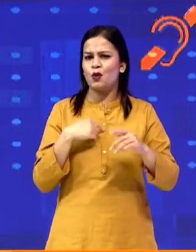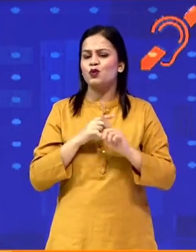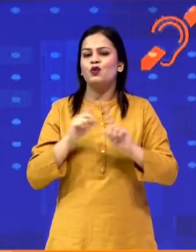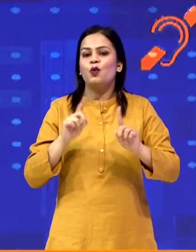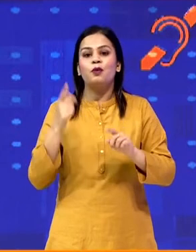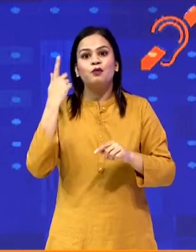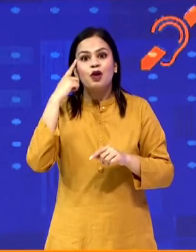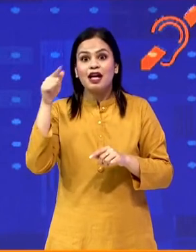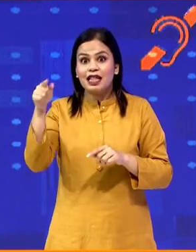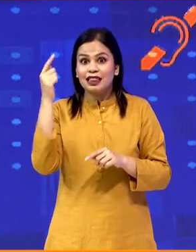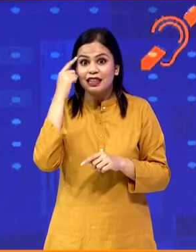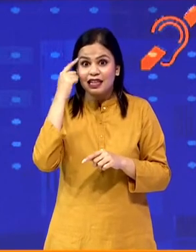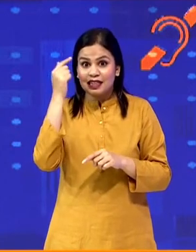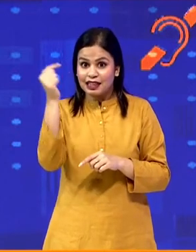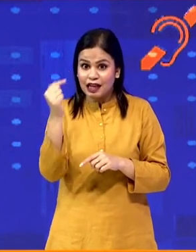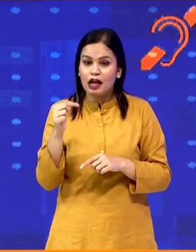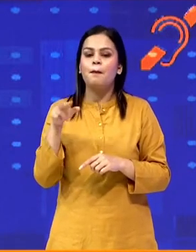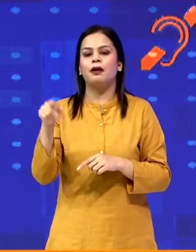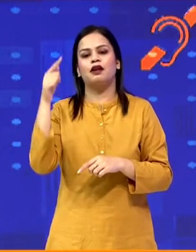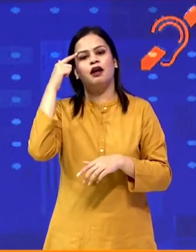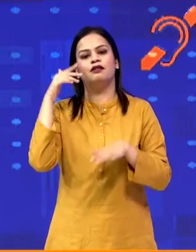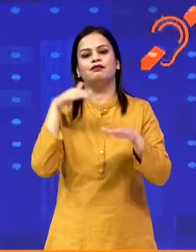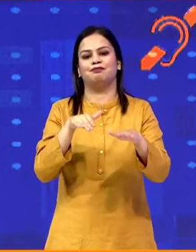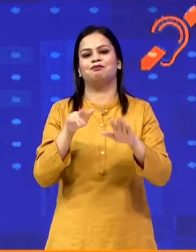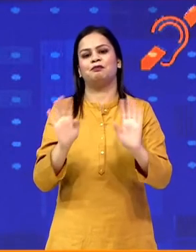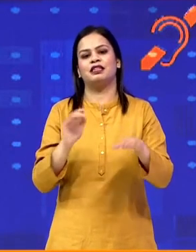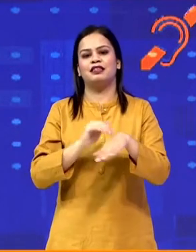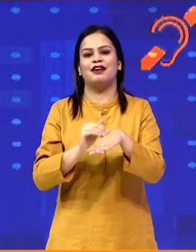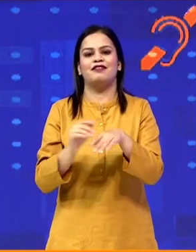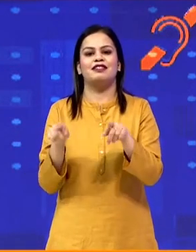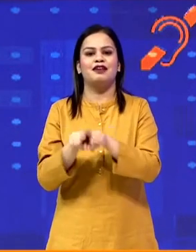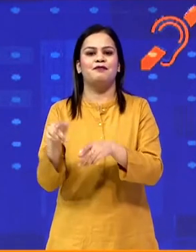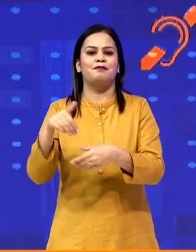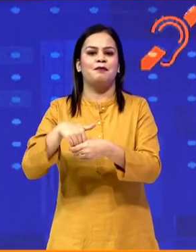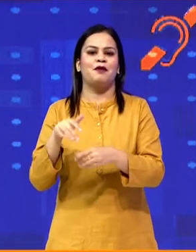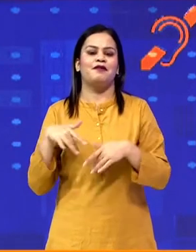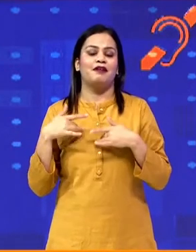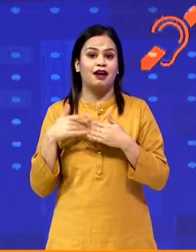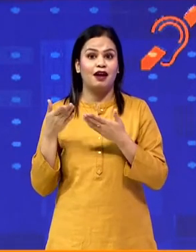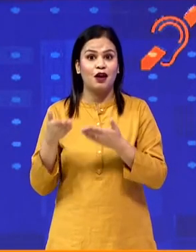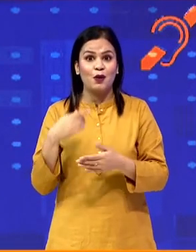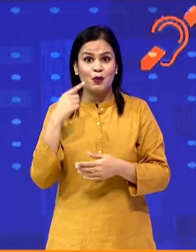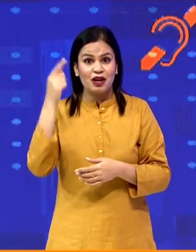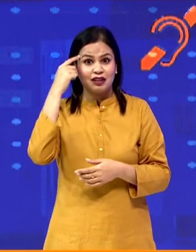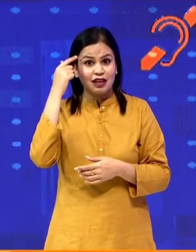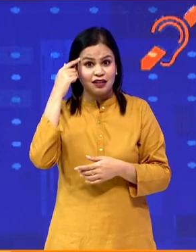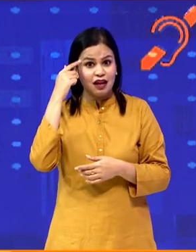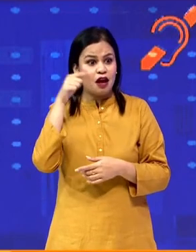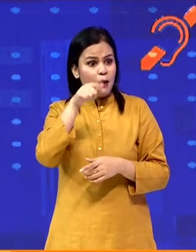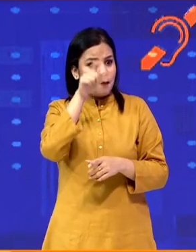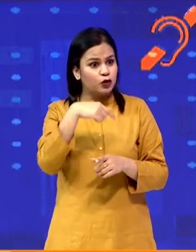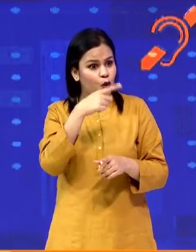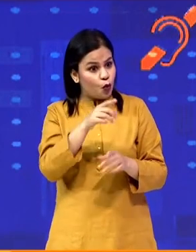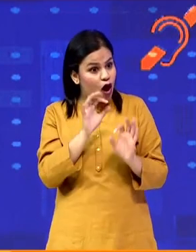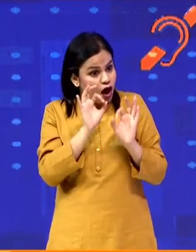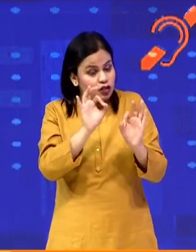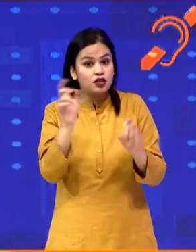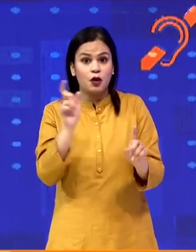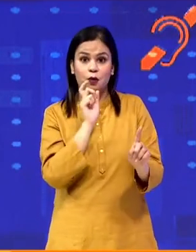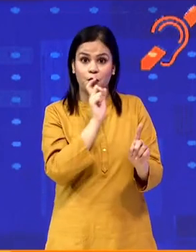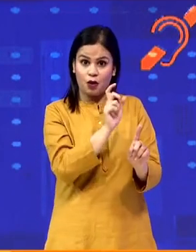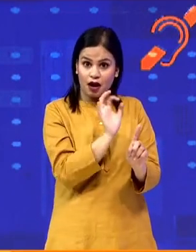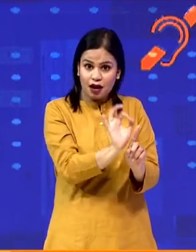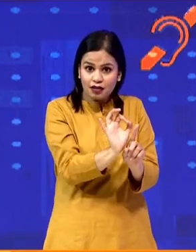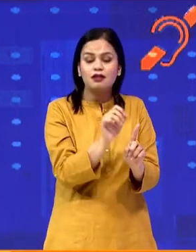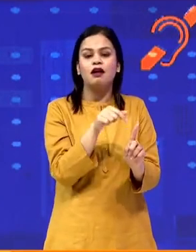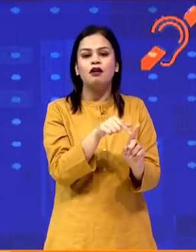गुलाम यह सोचना ही की किसी को अच्छे को अच्छा कहना और बुरे को